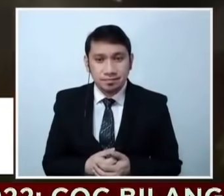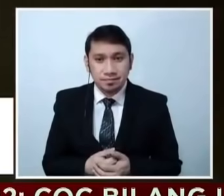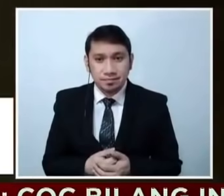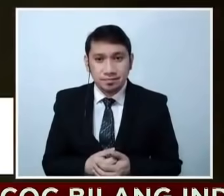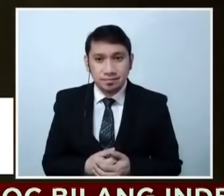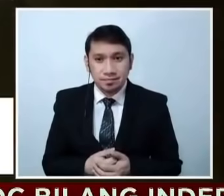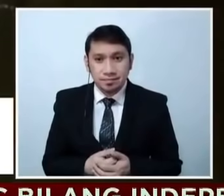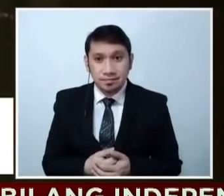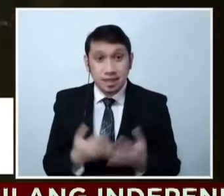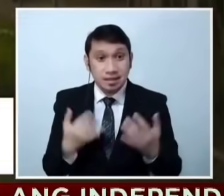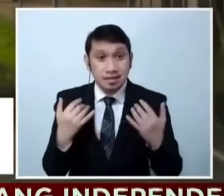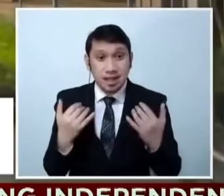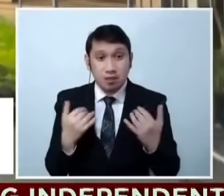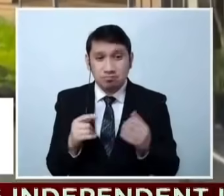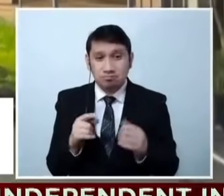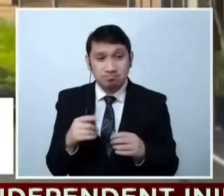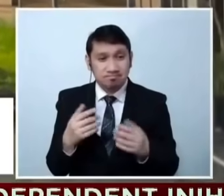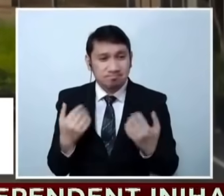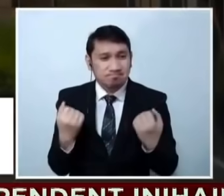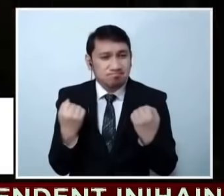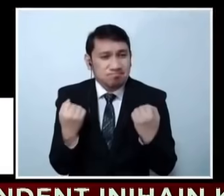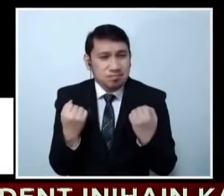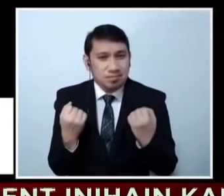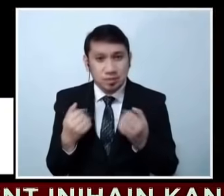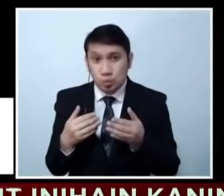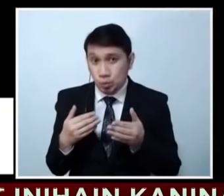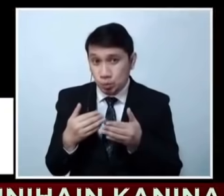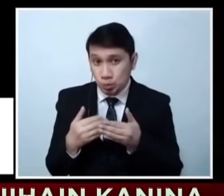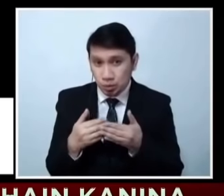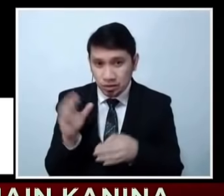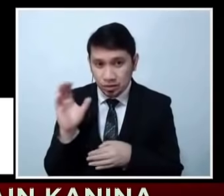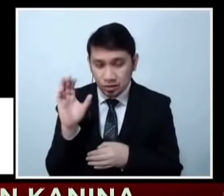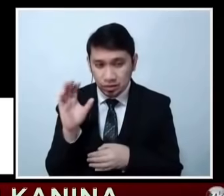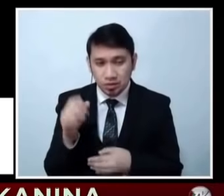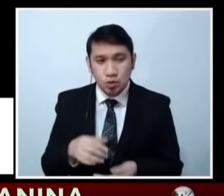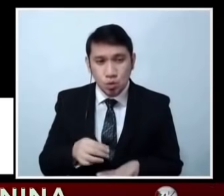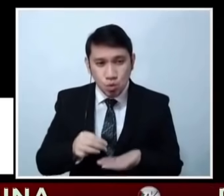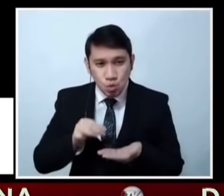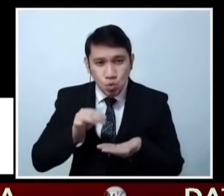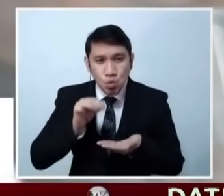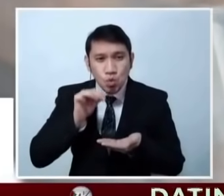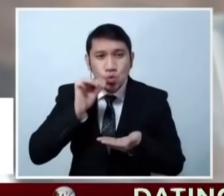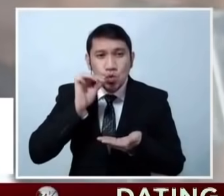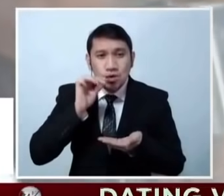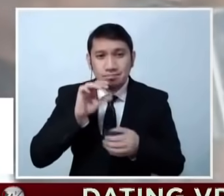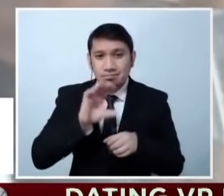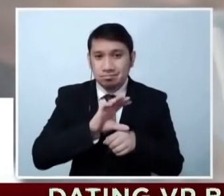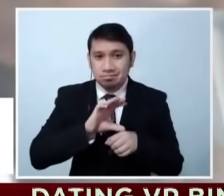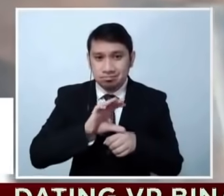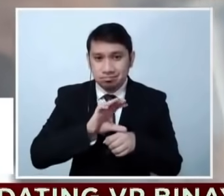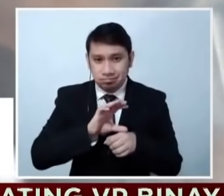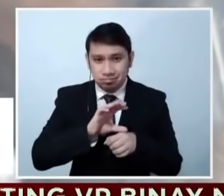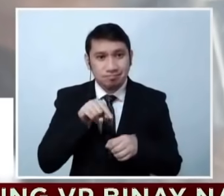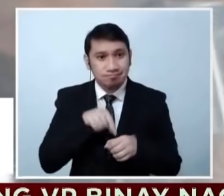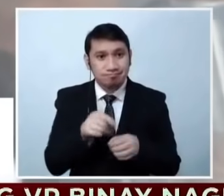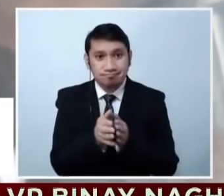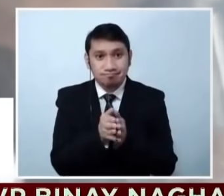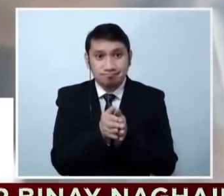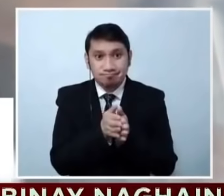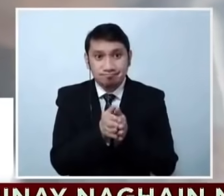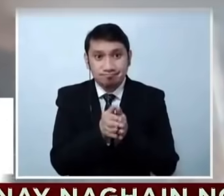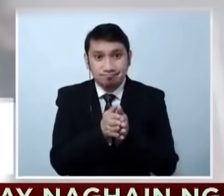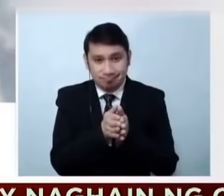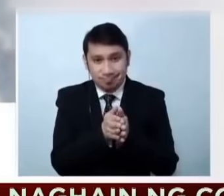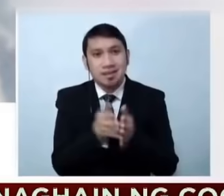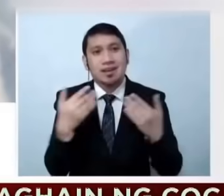Ultimate treat ngayong malamig ang panahon at magpapasko, ang paghigop ng mainit na tsokolating Batirol. Sa Pampanga, matitikman ang